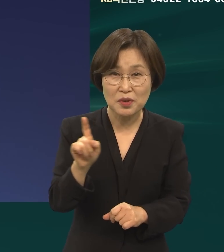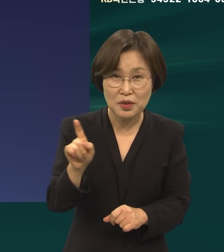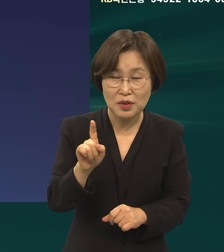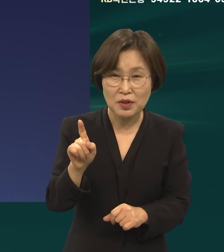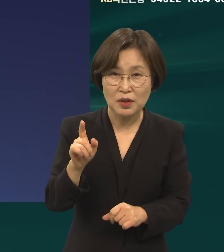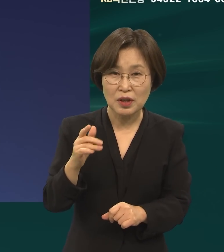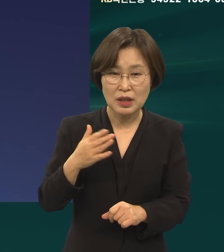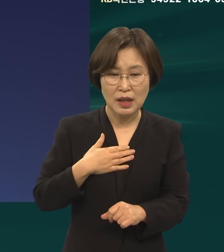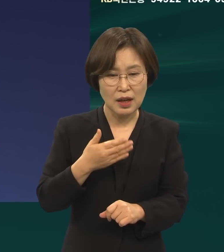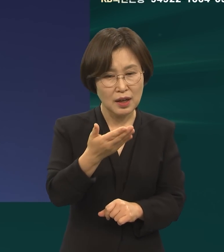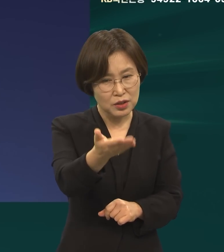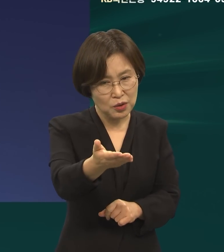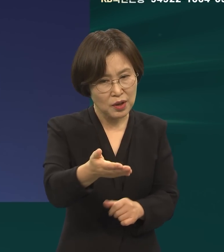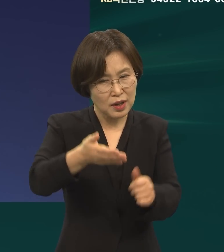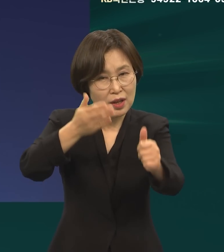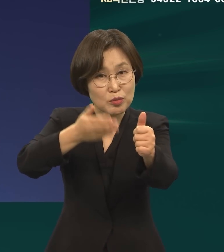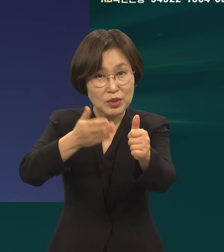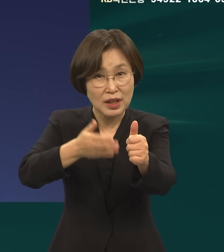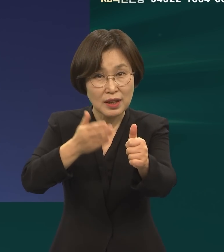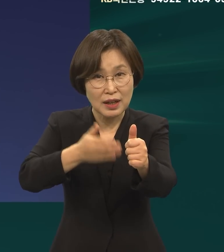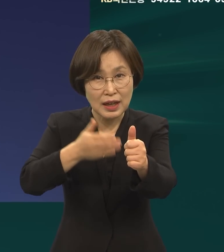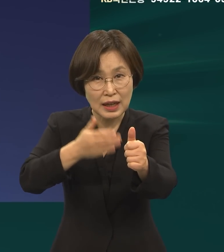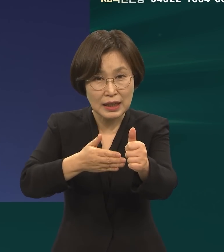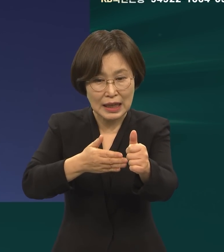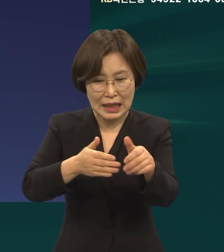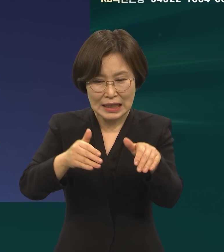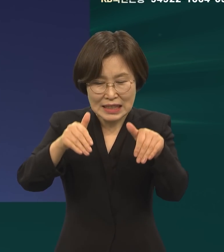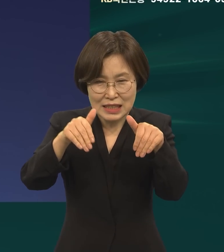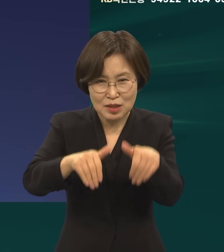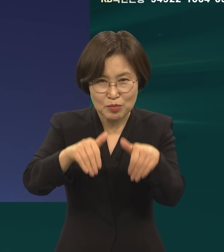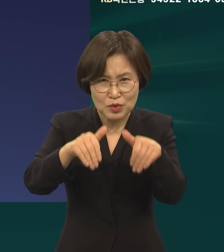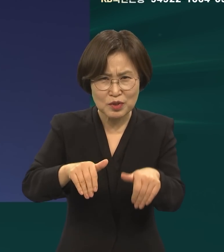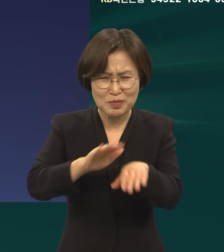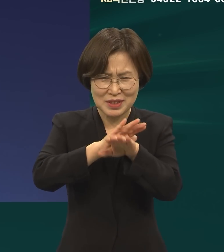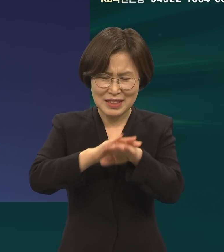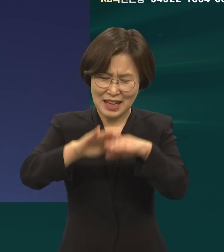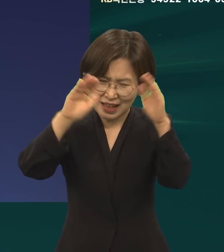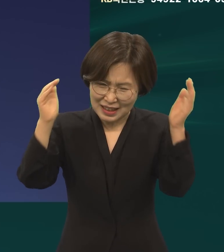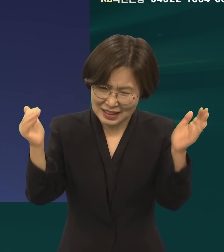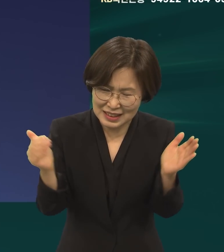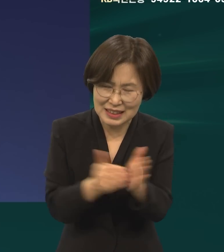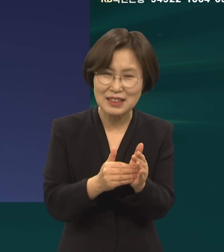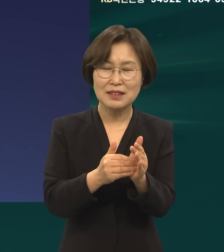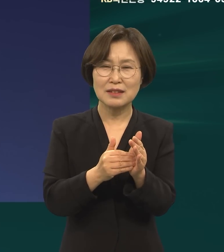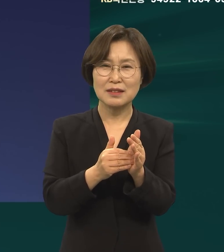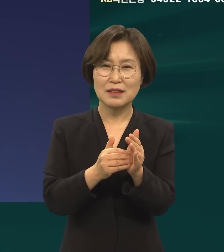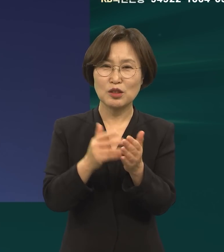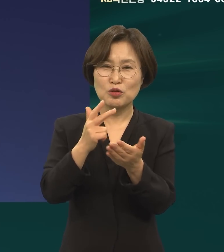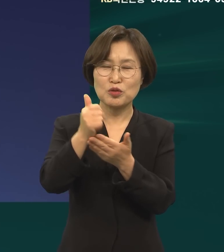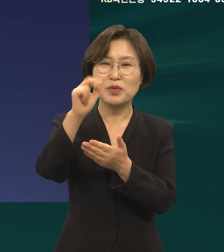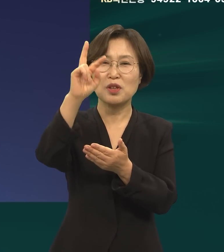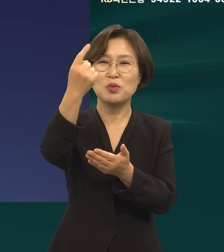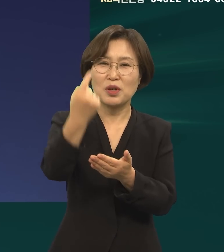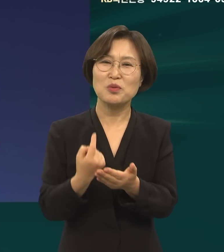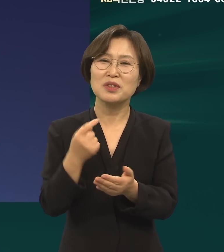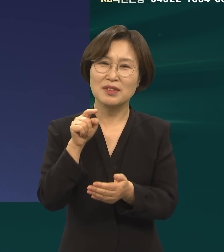내가 너에게 부탁한 심부름을 잘하고 나한테 돌아오는 거야.